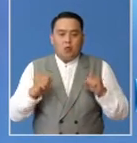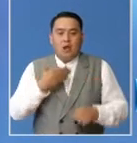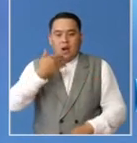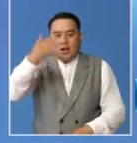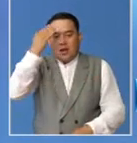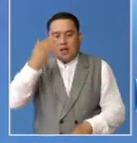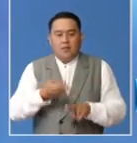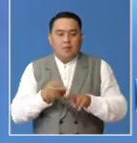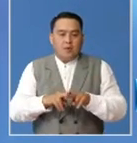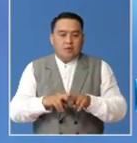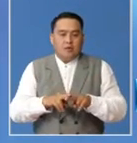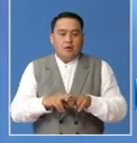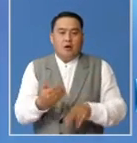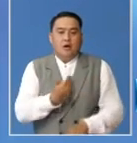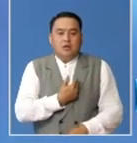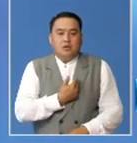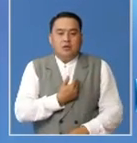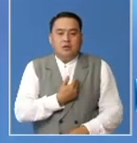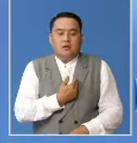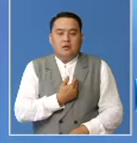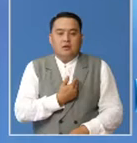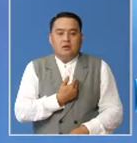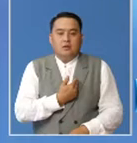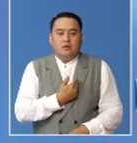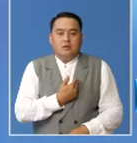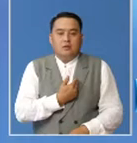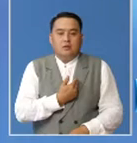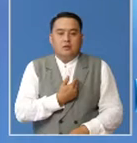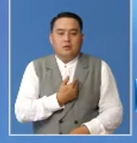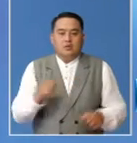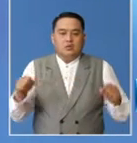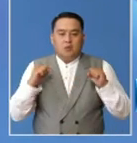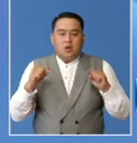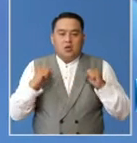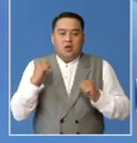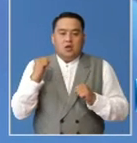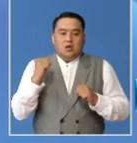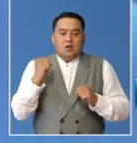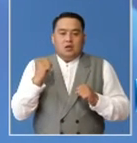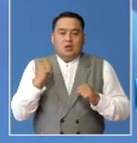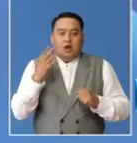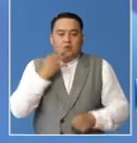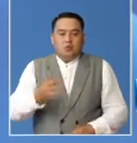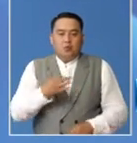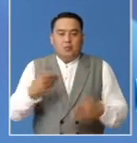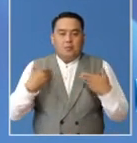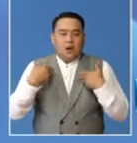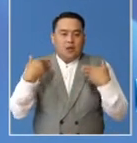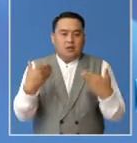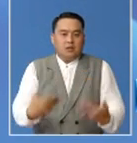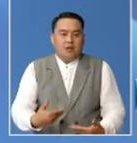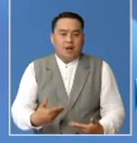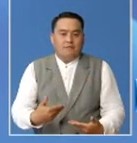летом. Поэтому хотелось бы многотысячную армию спортивных работников Алматинской области поздравить от имени